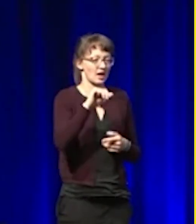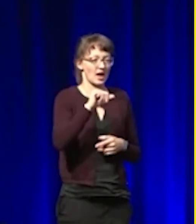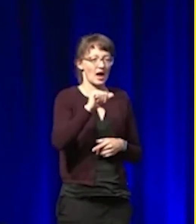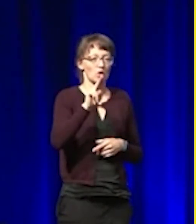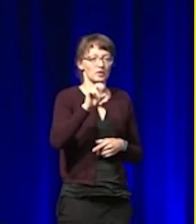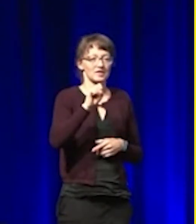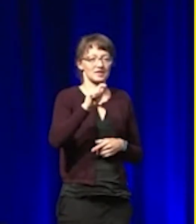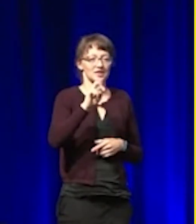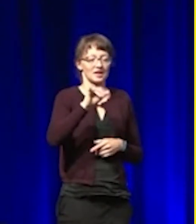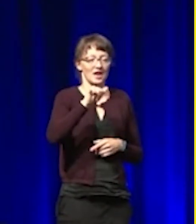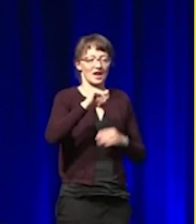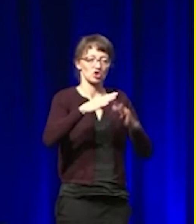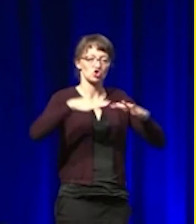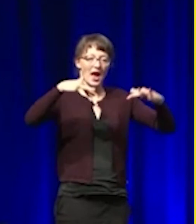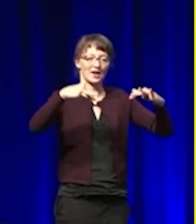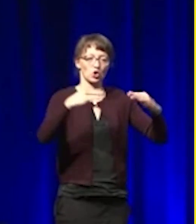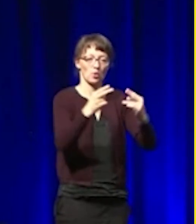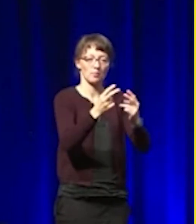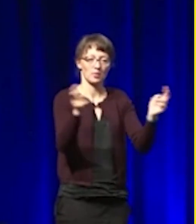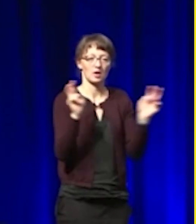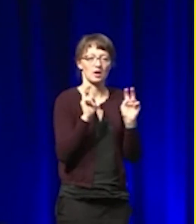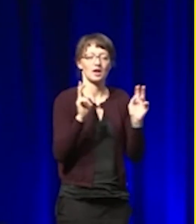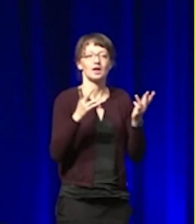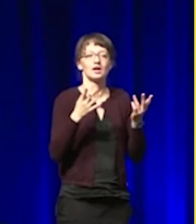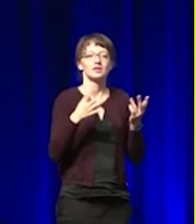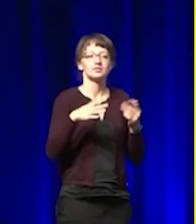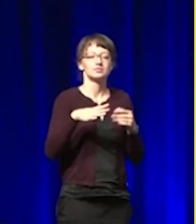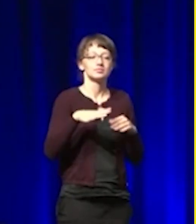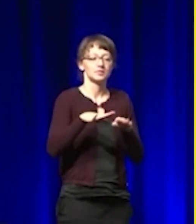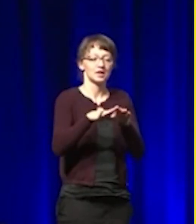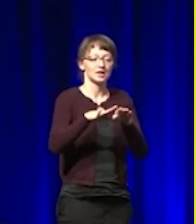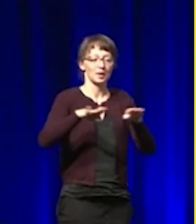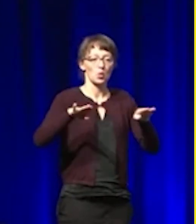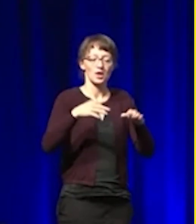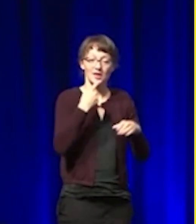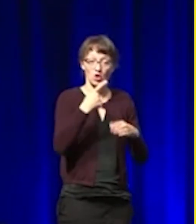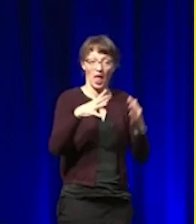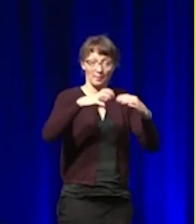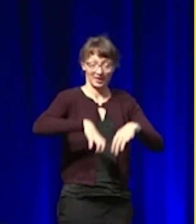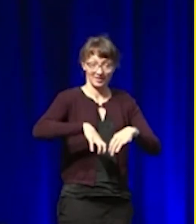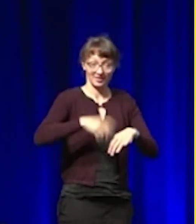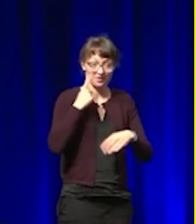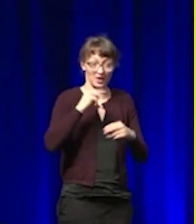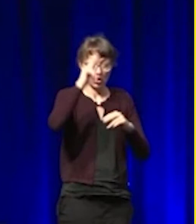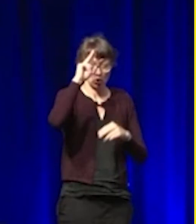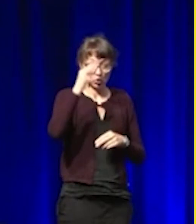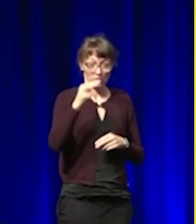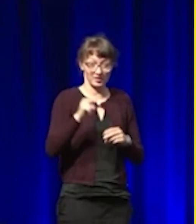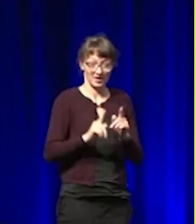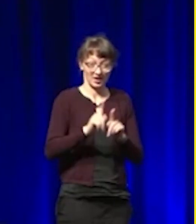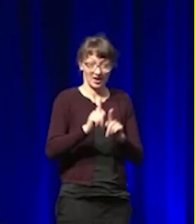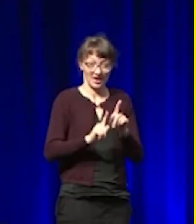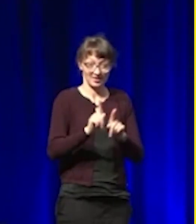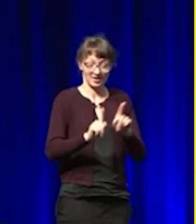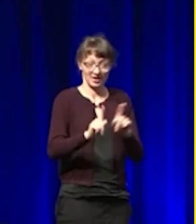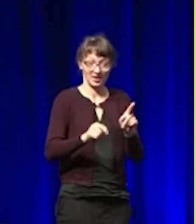die Tribüne abgerissen werden sollte, weil vom Kunstrasen einige Meter verloren gehen, sodass die jungen Sportler